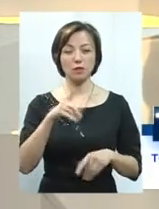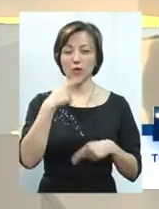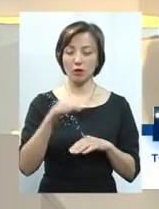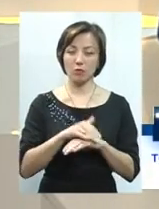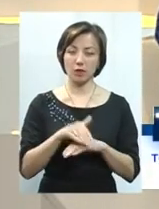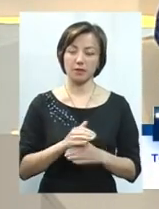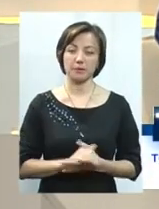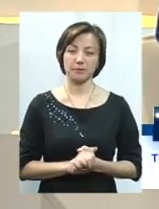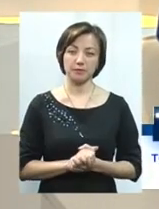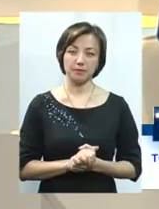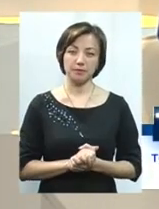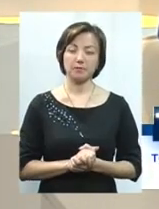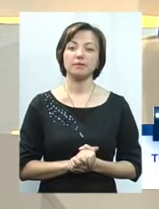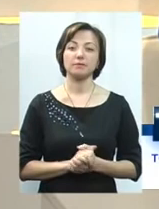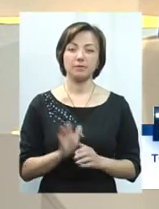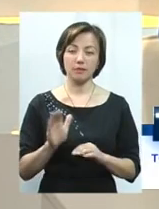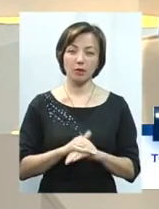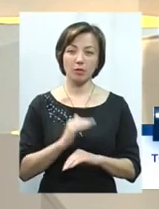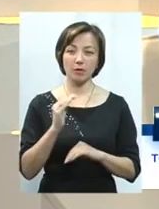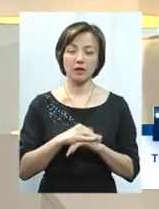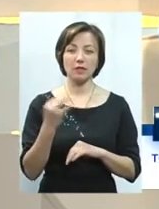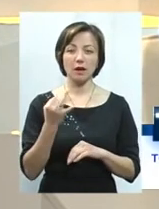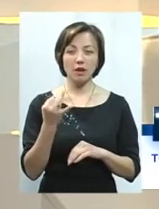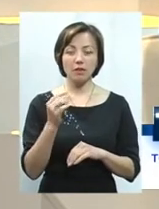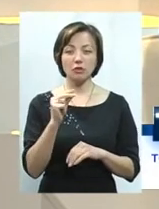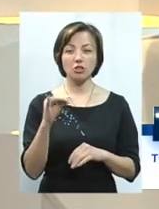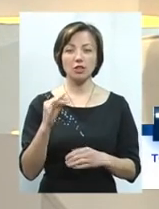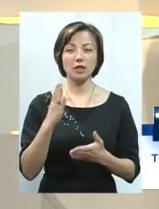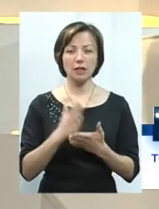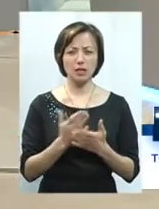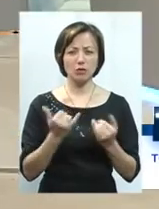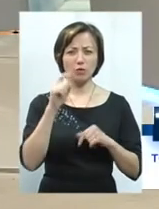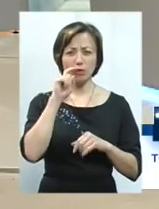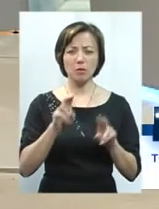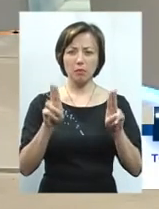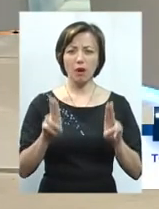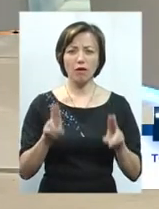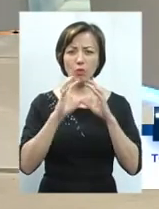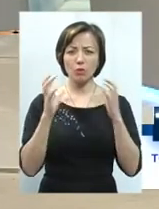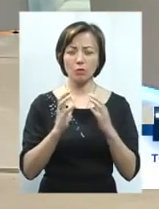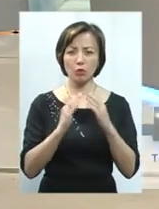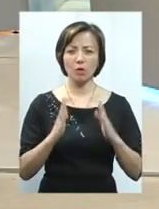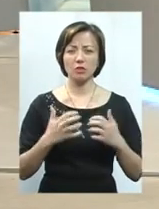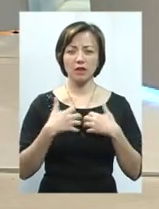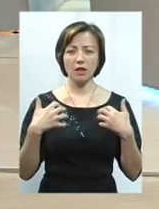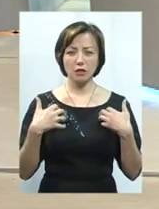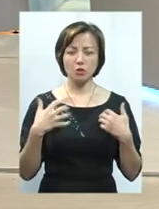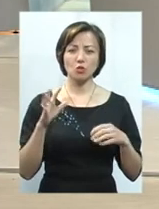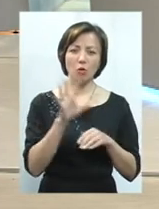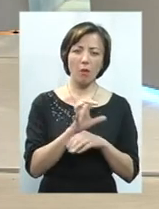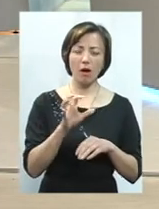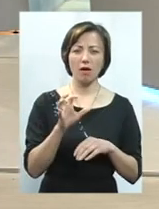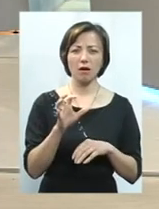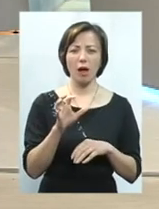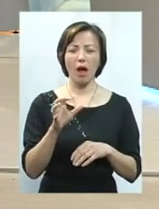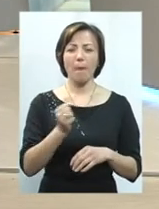ласка. Добрий вечір. Цікаво, чи існують якісь у нас на сьогодні день в Україні правила утримання домашніх тварин, зокрема собак, від сільських